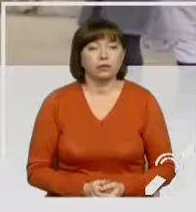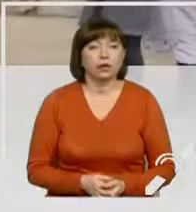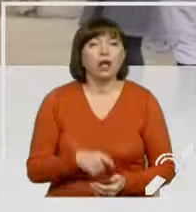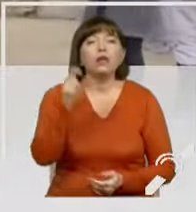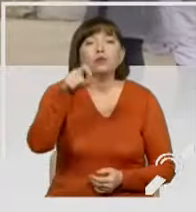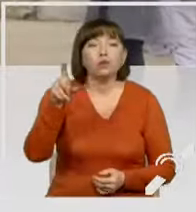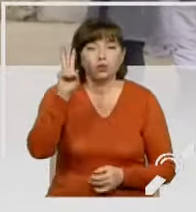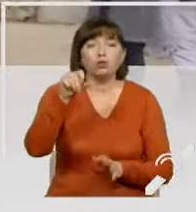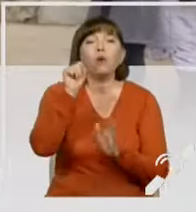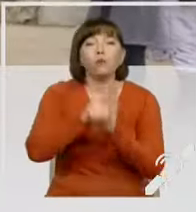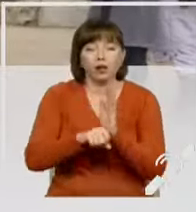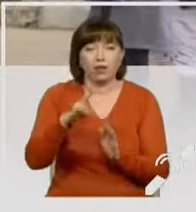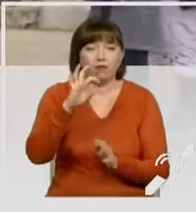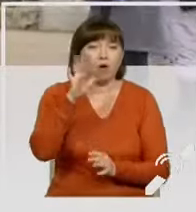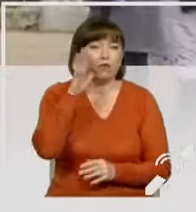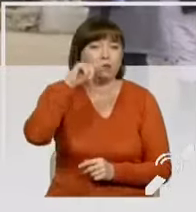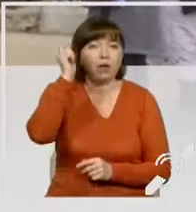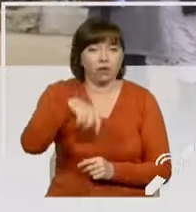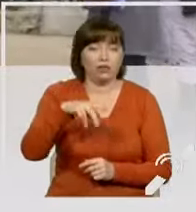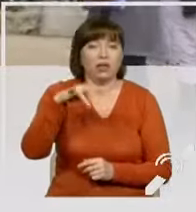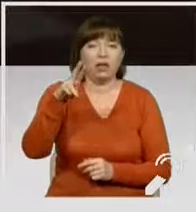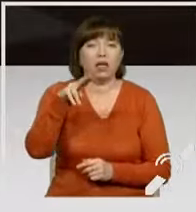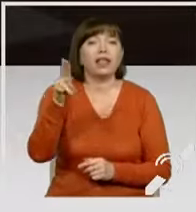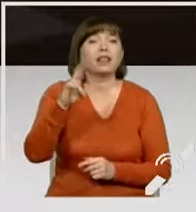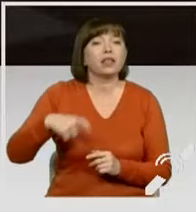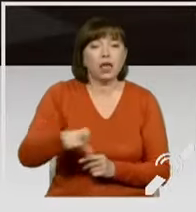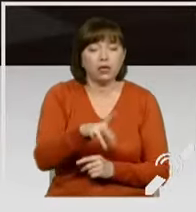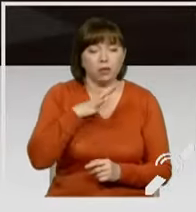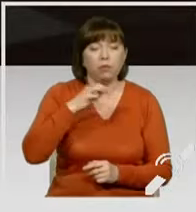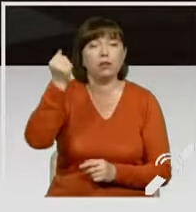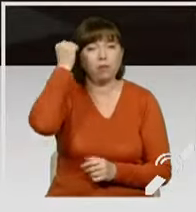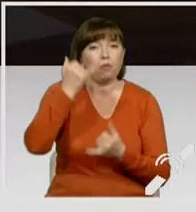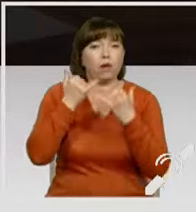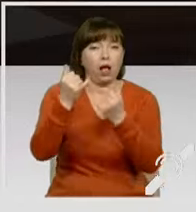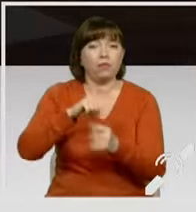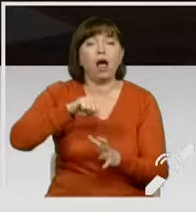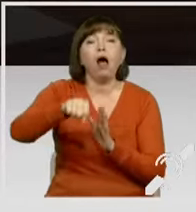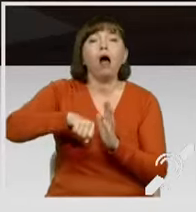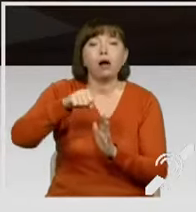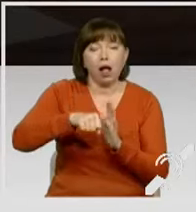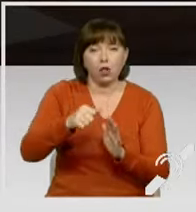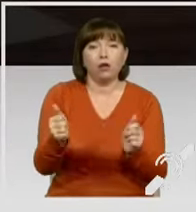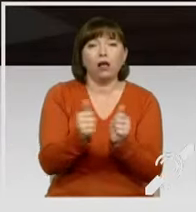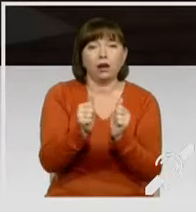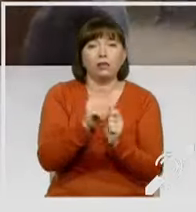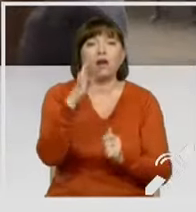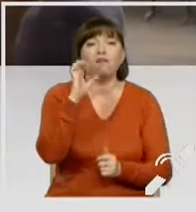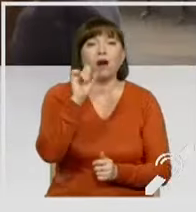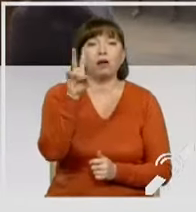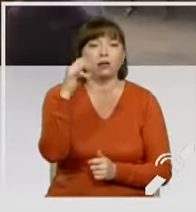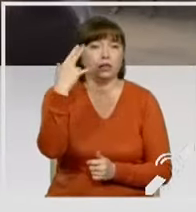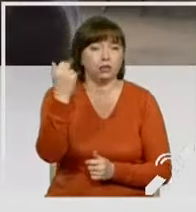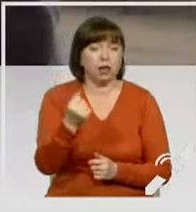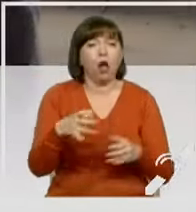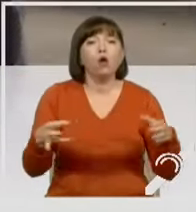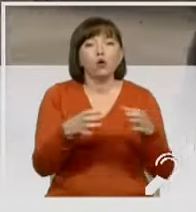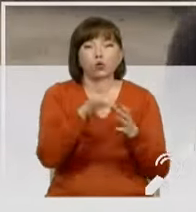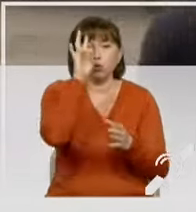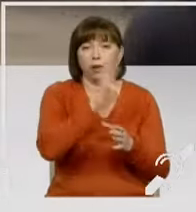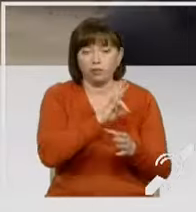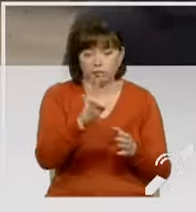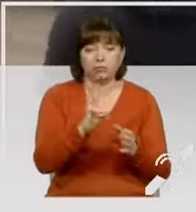Cei căzuți la datorie în războiul de la Nistru au fost comemorați și la Fântâna Eroilor, în apropierea localității Varnița. Un sobor de preoți, în frunte